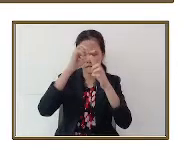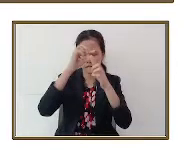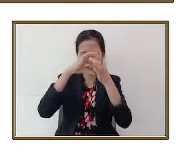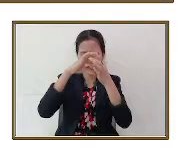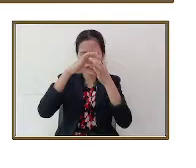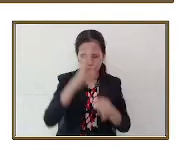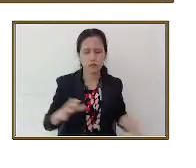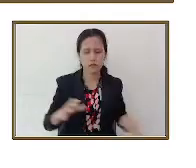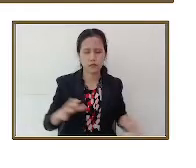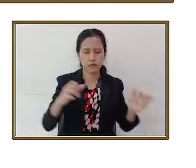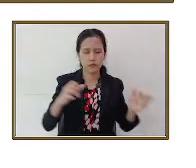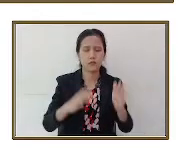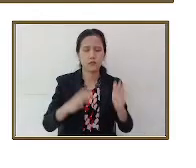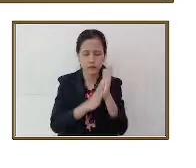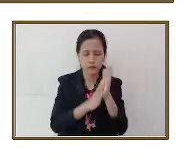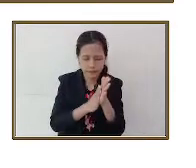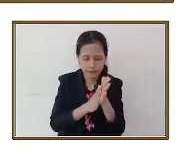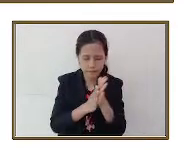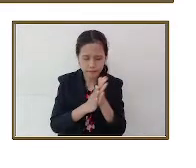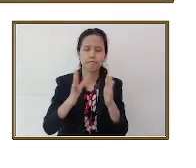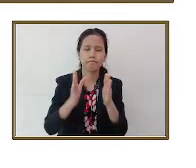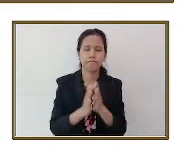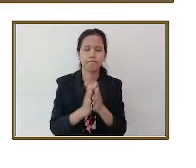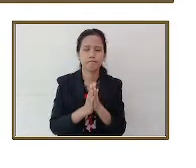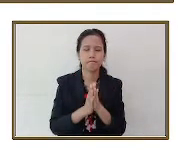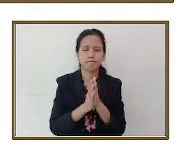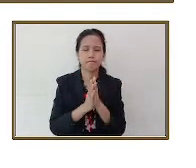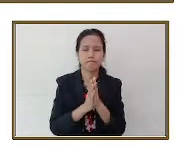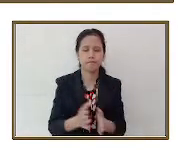Kundi nawa po, Panginoon, ay magkaroon po kami ng